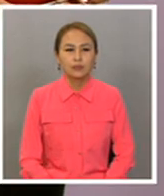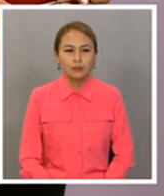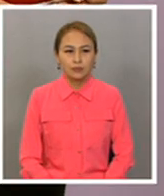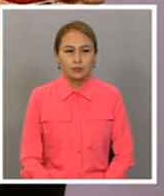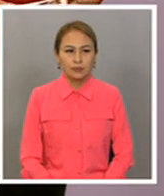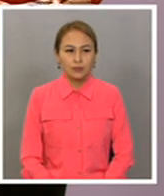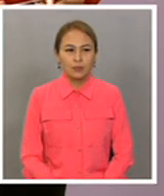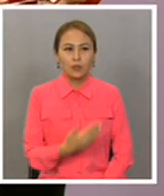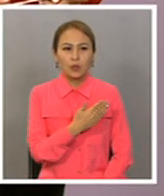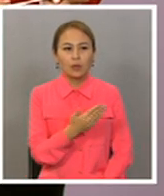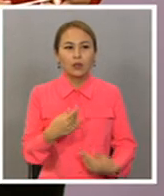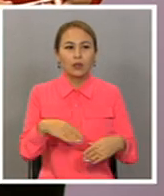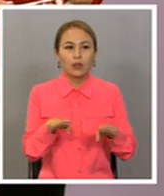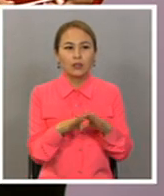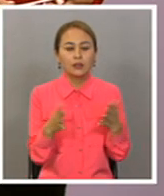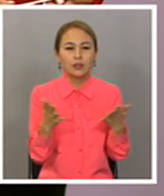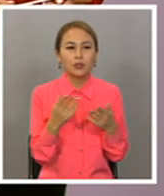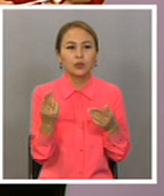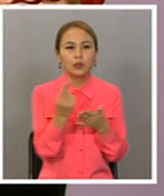Ол қандай суретті сатып алды?